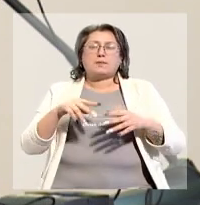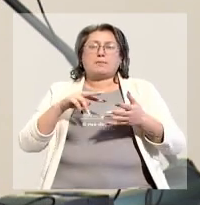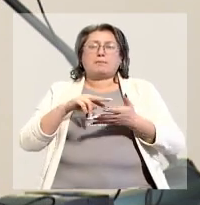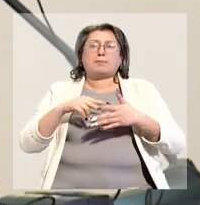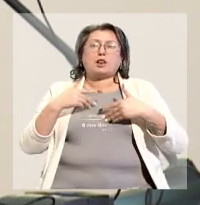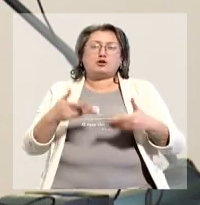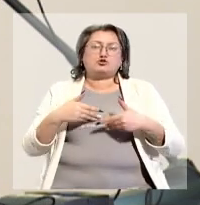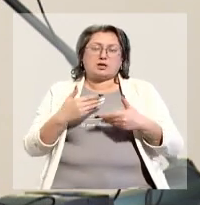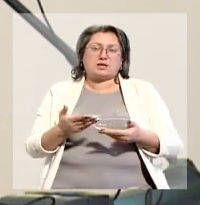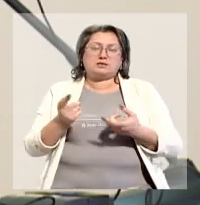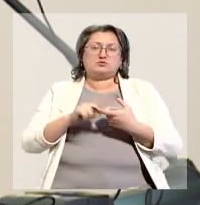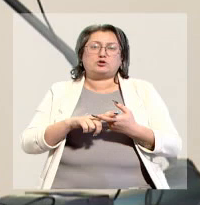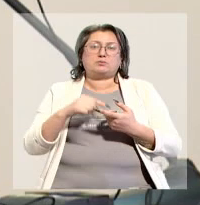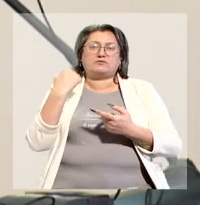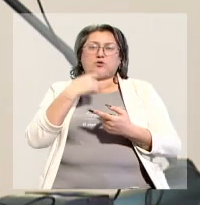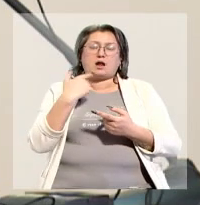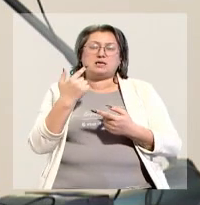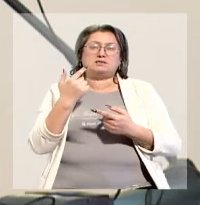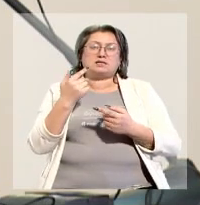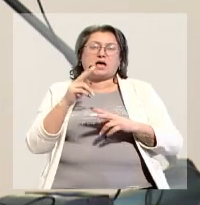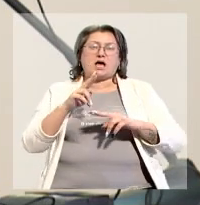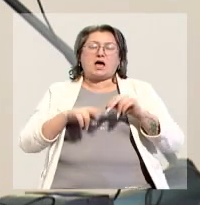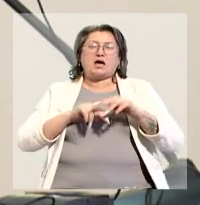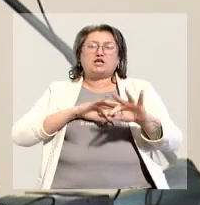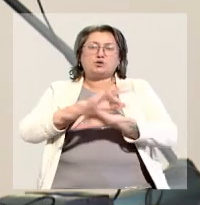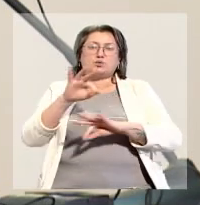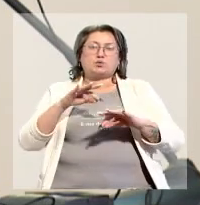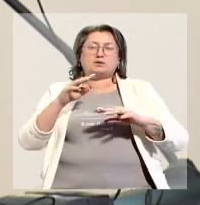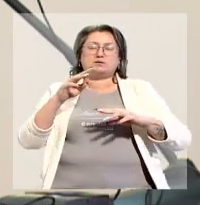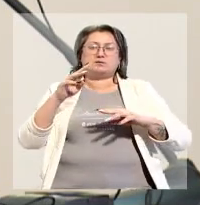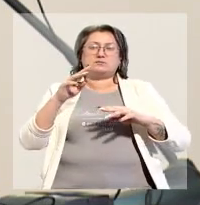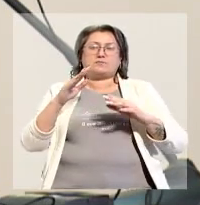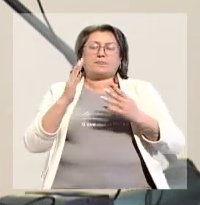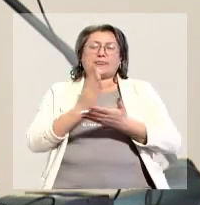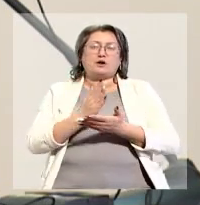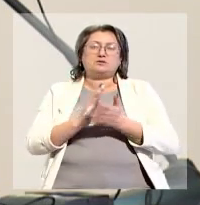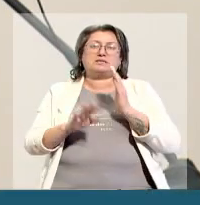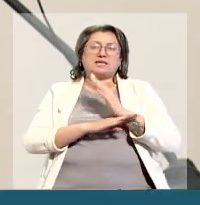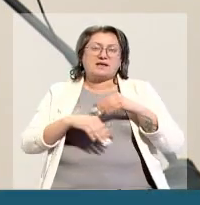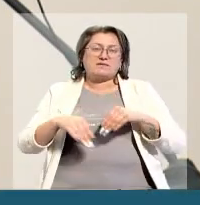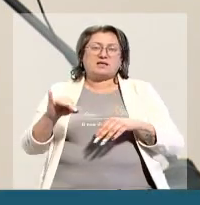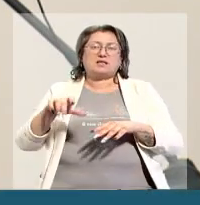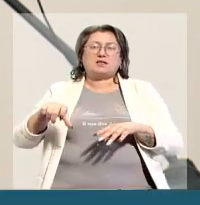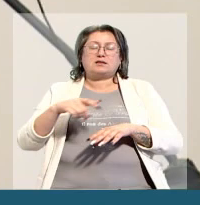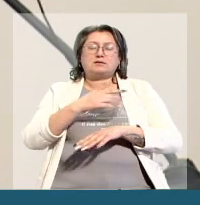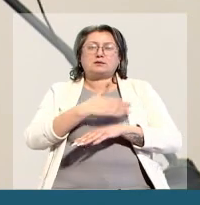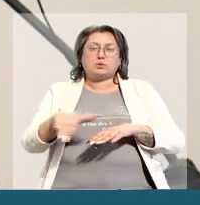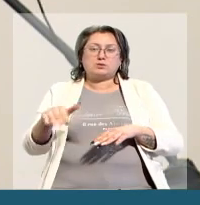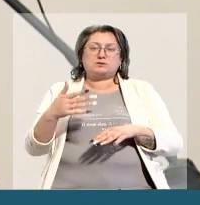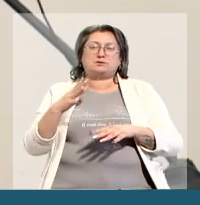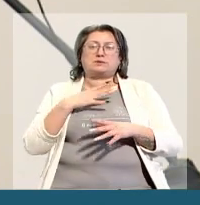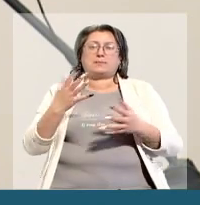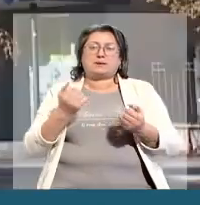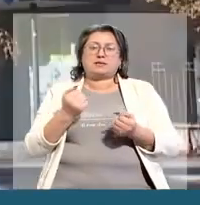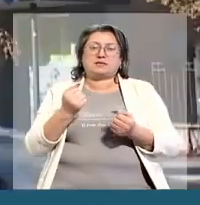архитектурасының даралығын, ағаштар мен жолдардың орналасуын ескере отырып, тұжырымдамалық ұсыныс әзірленді. Демалыс аймақтары бойынша стильдік